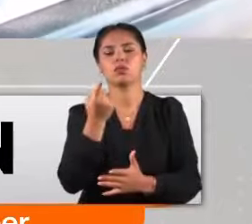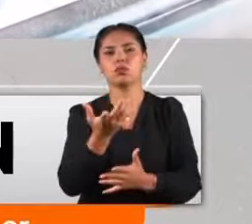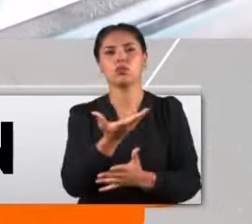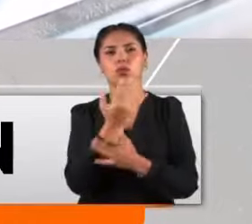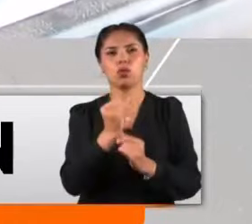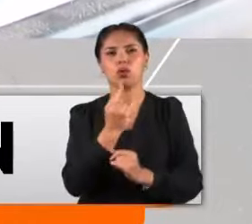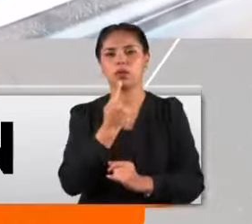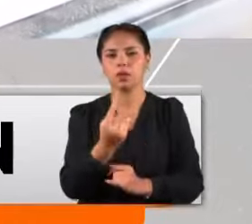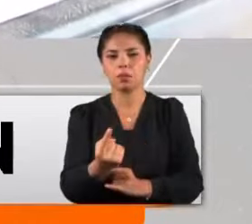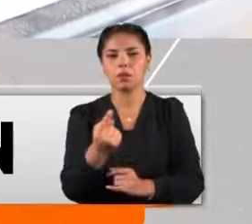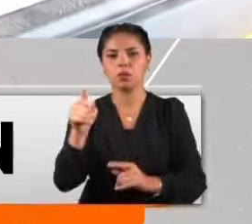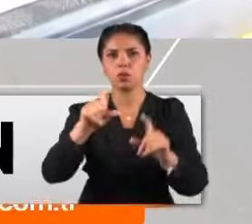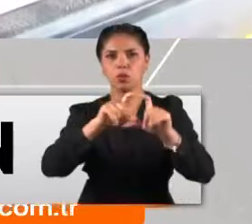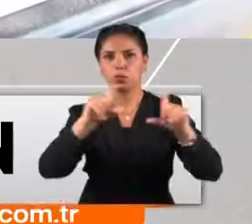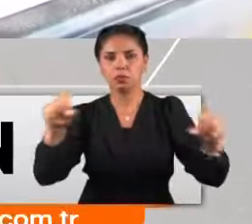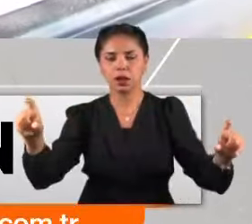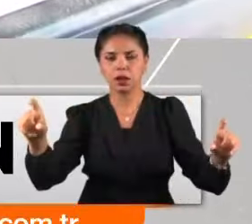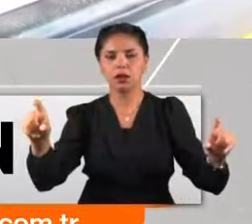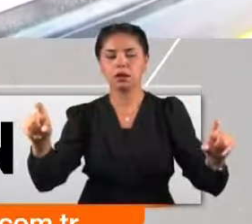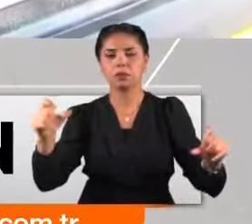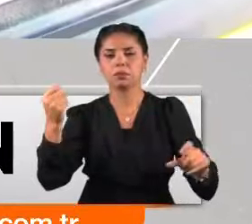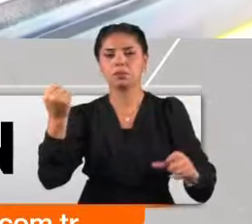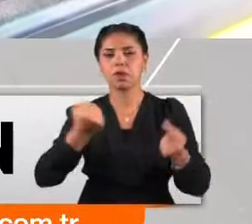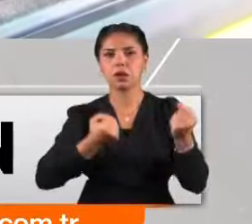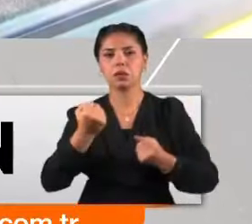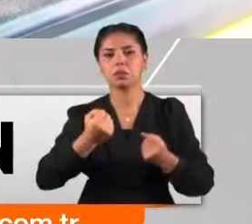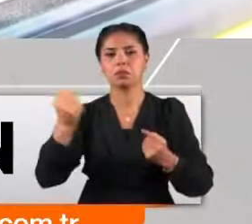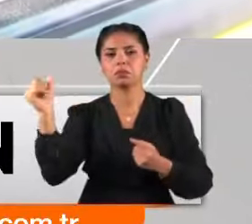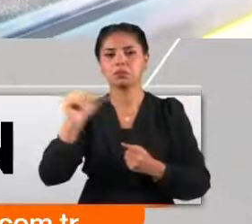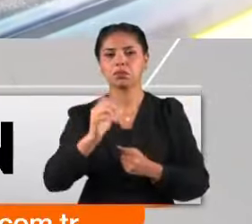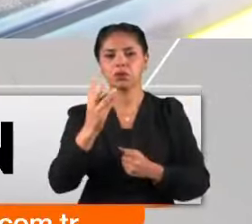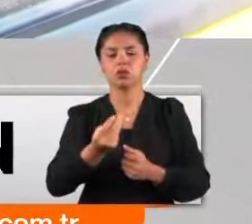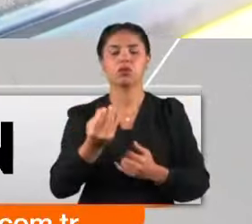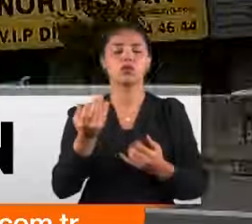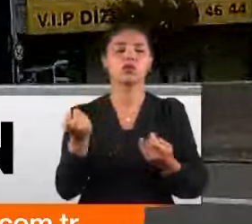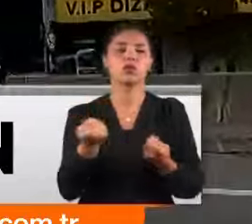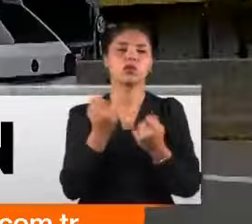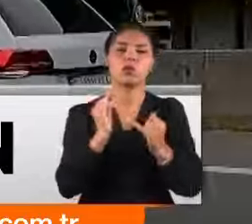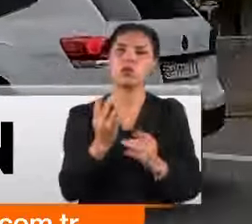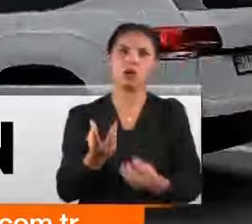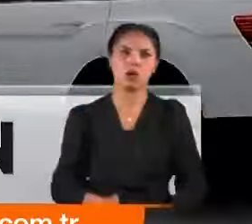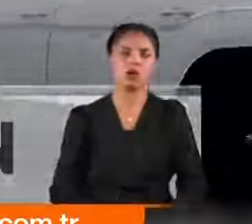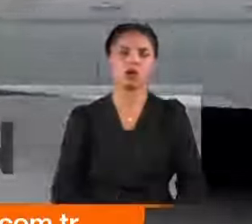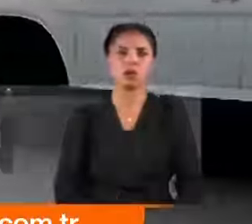Bu plakalar daha da düşecek, işler daha da zayıflayacak.